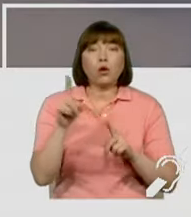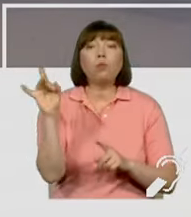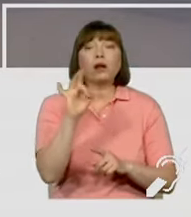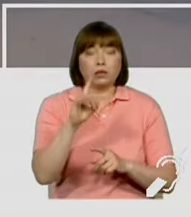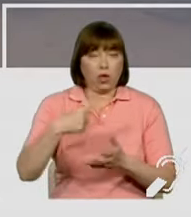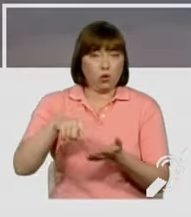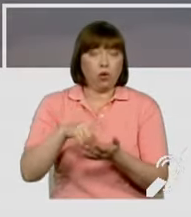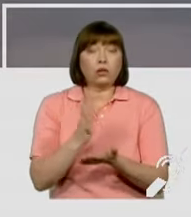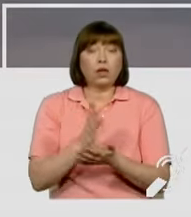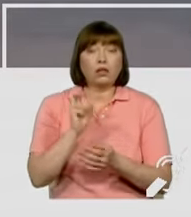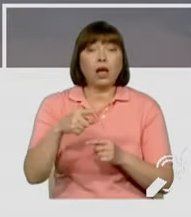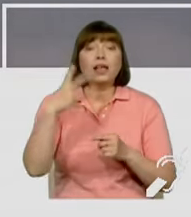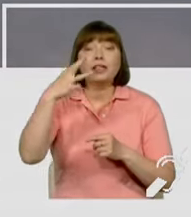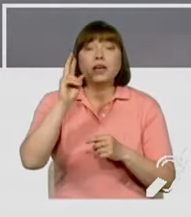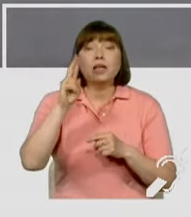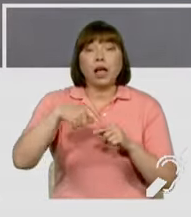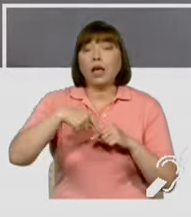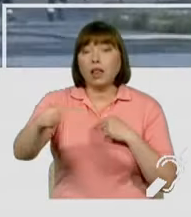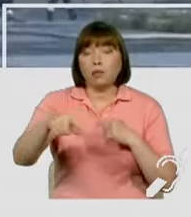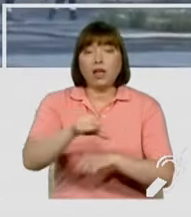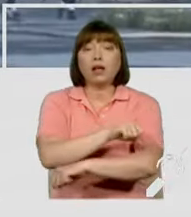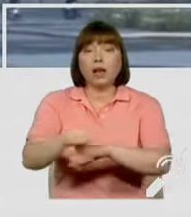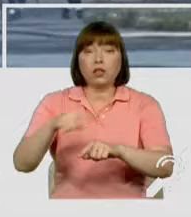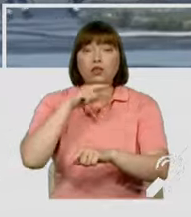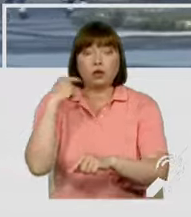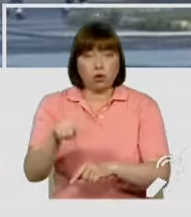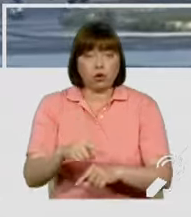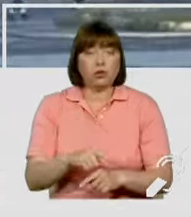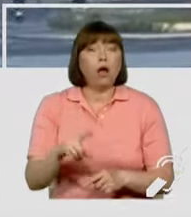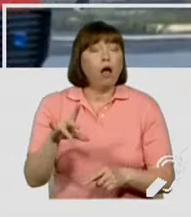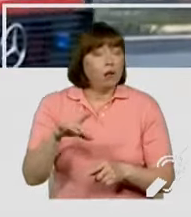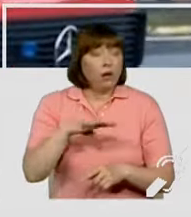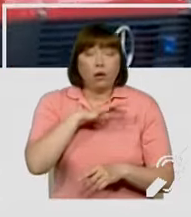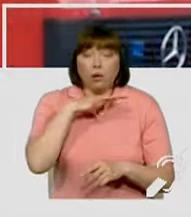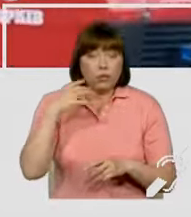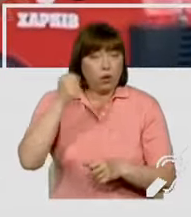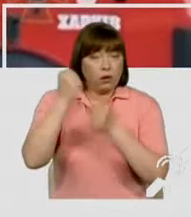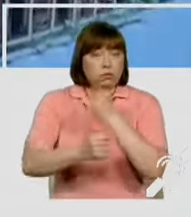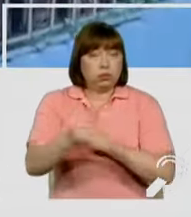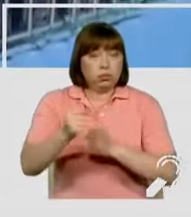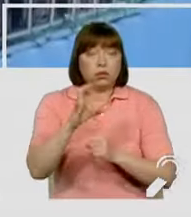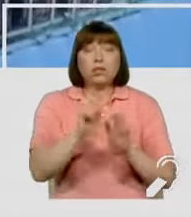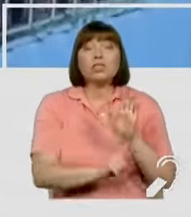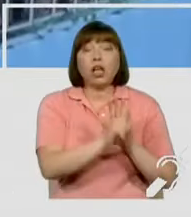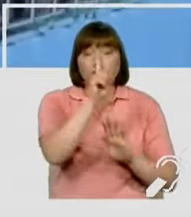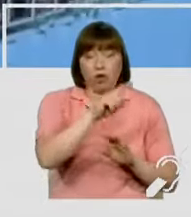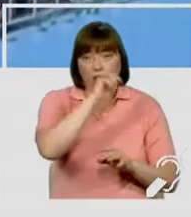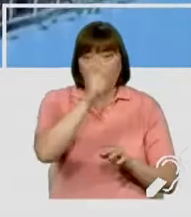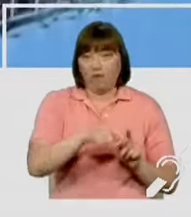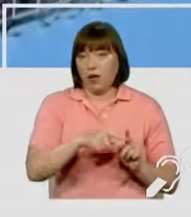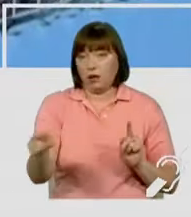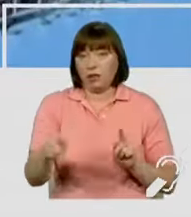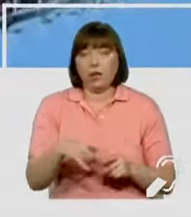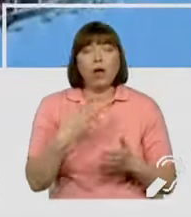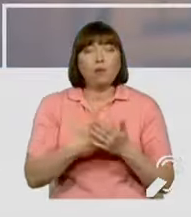Ucraina. Aflat la doar 30 de kilometri de granița Rusiei, a fost sub ținta armatei lui Putin încă din primele zile ale invaziei. În